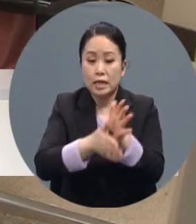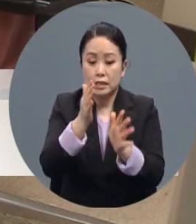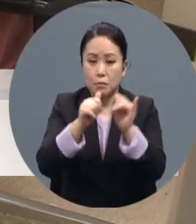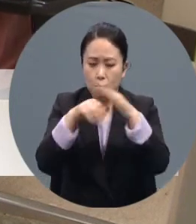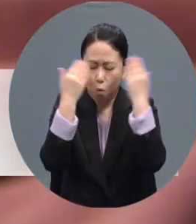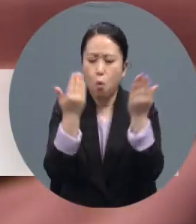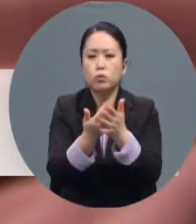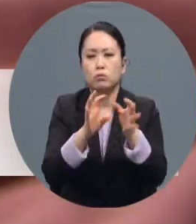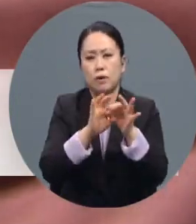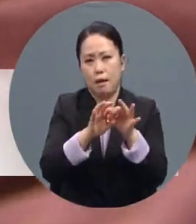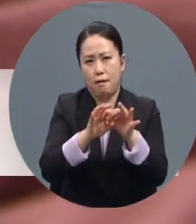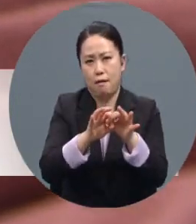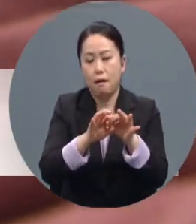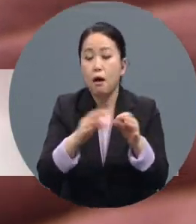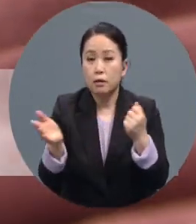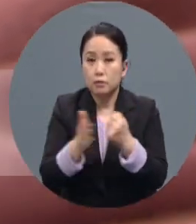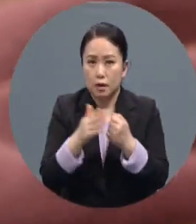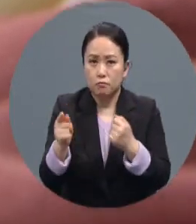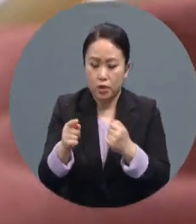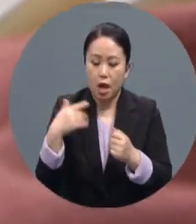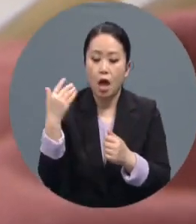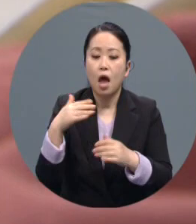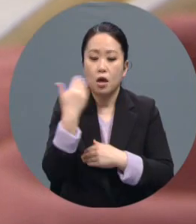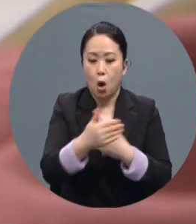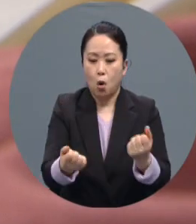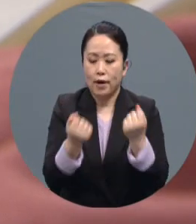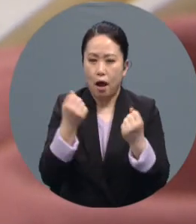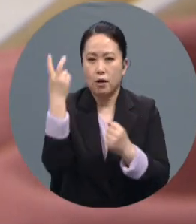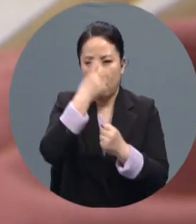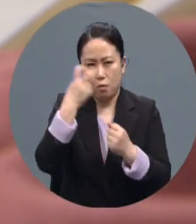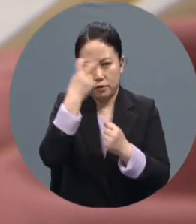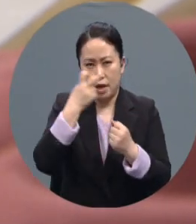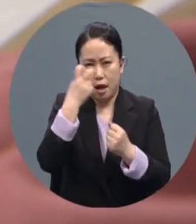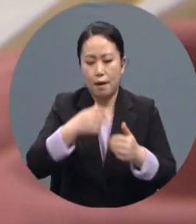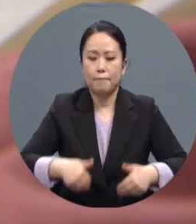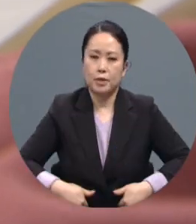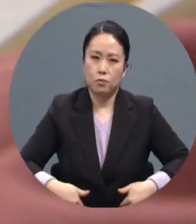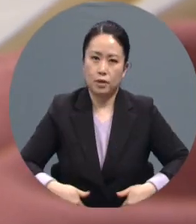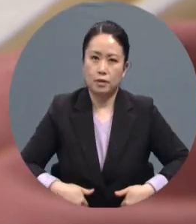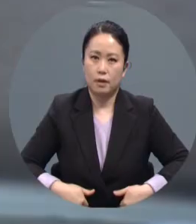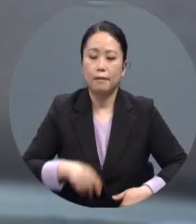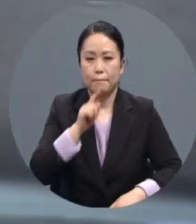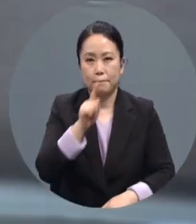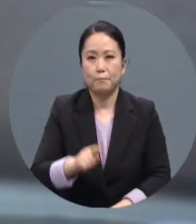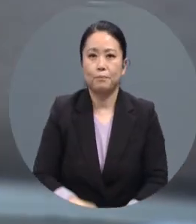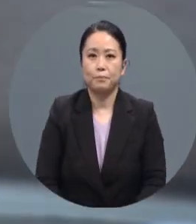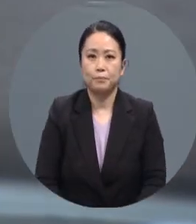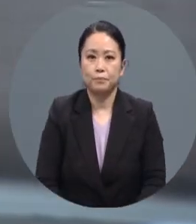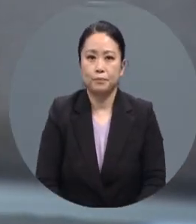모두에게 해당할 수 있어 폭넓은 주민건강 영양조사가 필요하다고 지적했습니다.